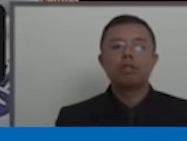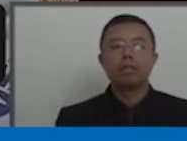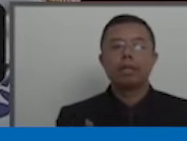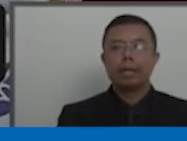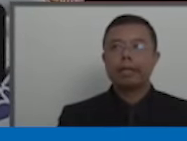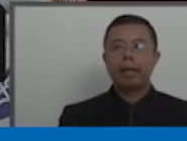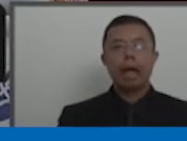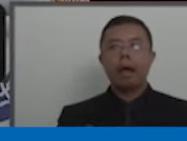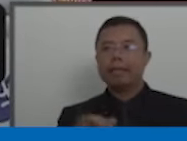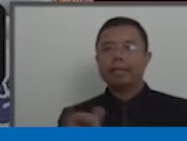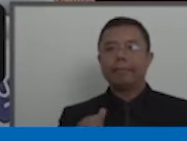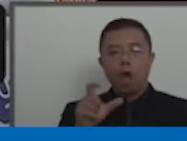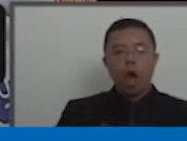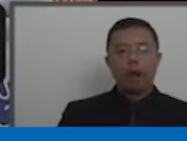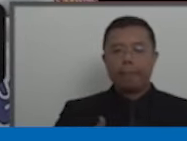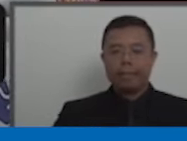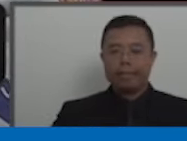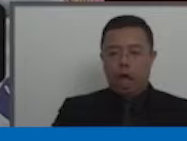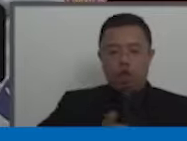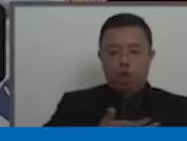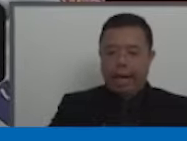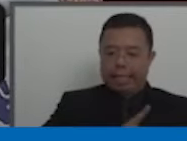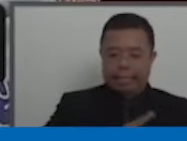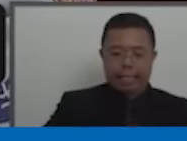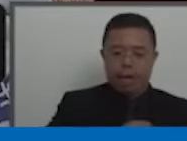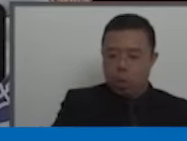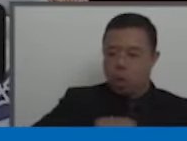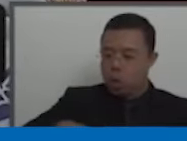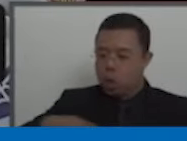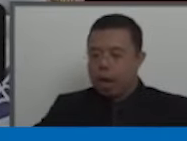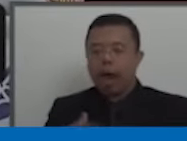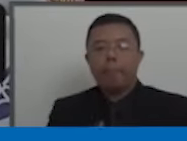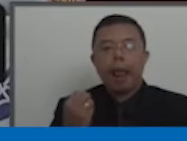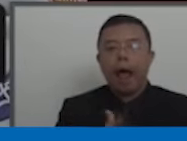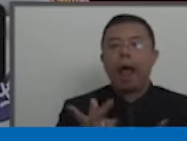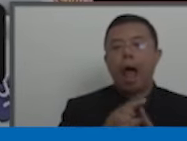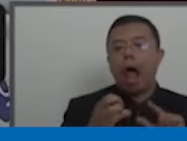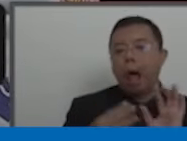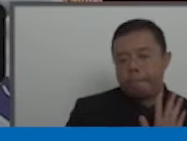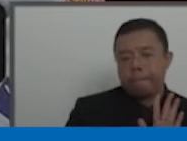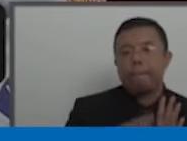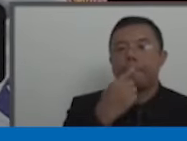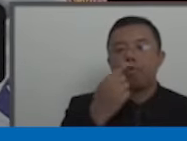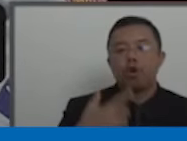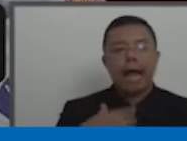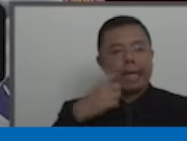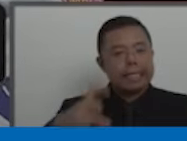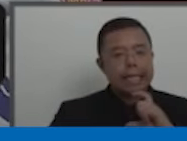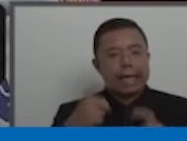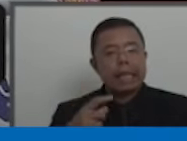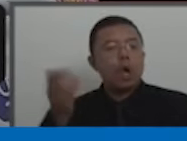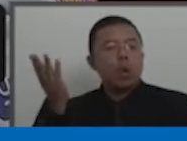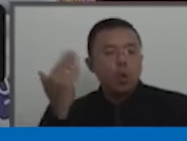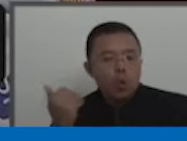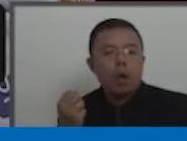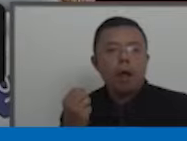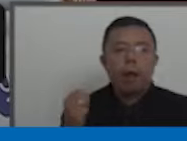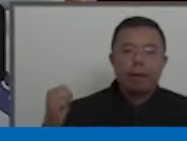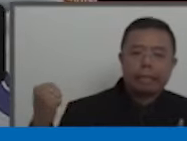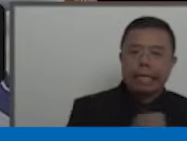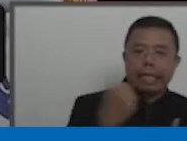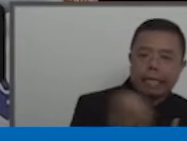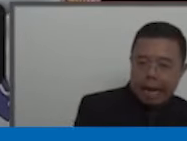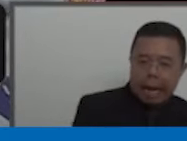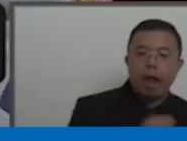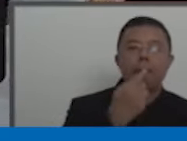dan otoriter dan yang punya rekan jejak pelanggar HAM yang punya rekam jejak untuk melakukan kekerasan